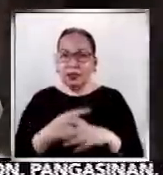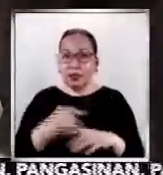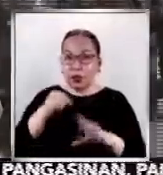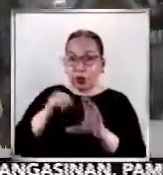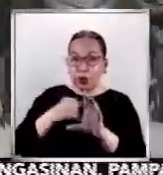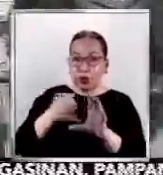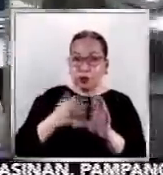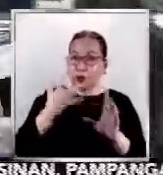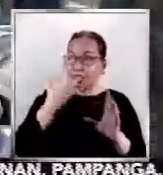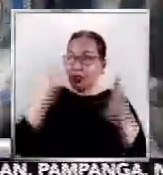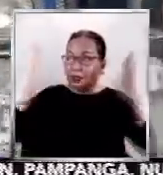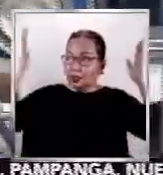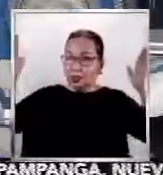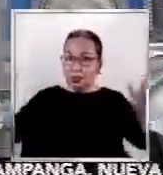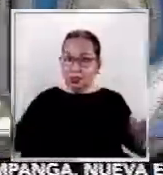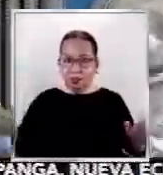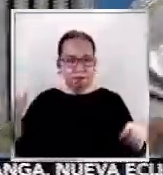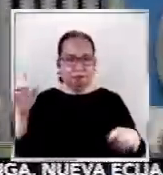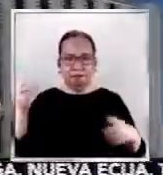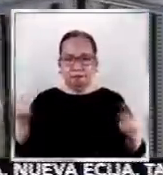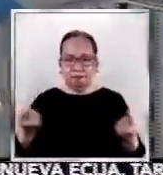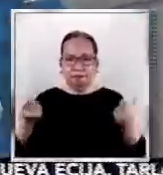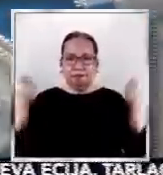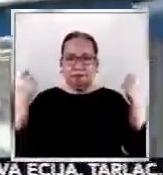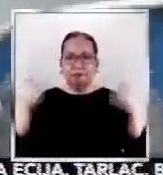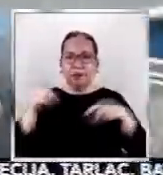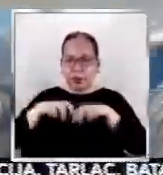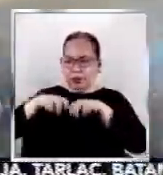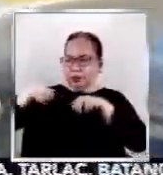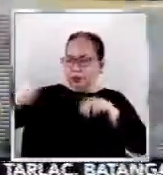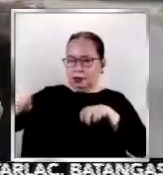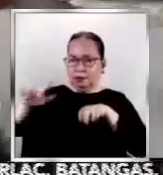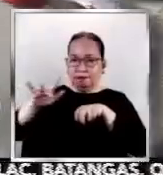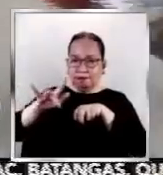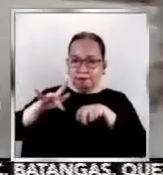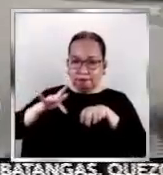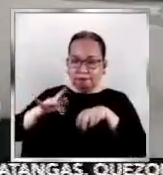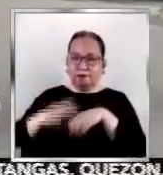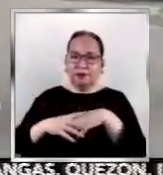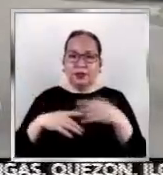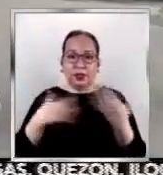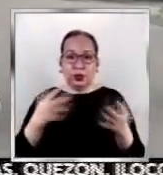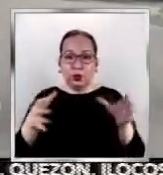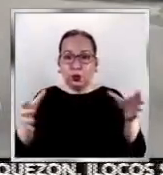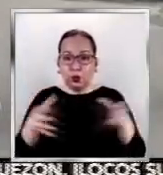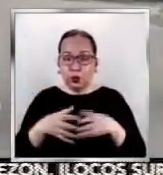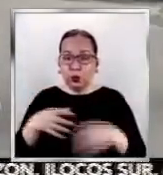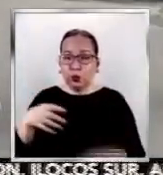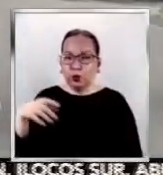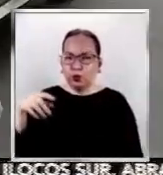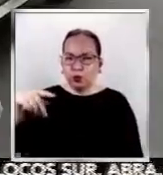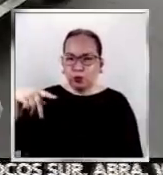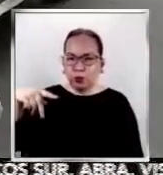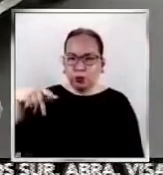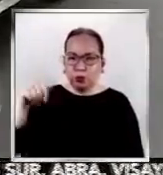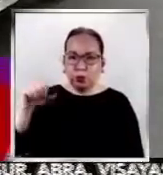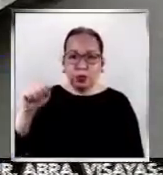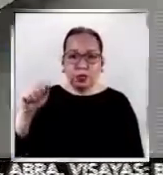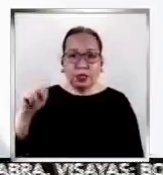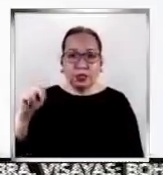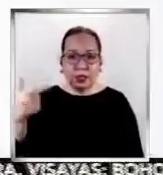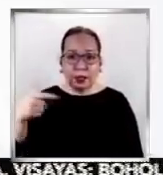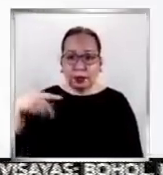apart pa rin. Sabi naman ng grupong Pasang Mazda, hindi bababa sa 5 ang pwedeng dagdag na pasahero sa 70% capacity para sa